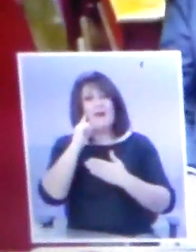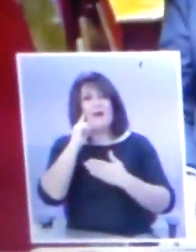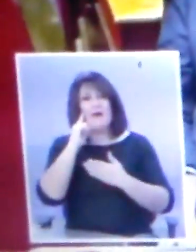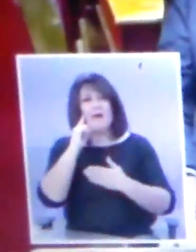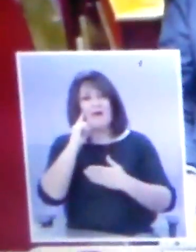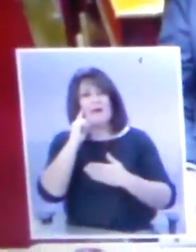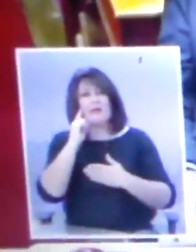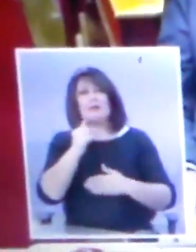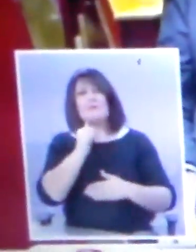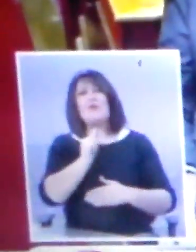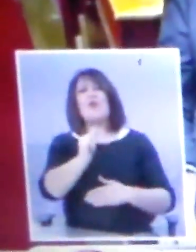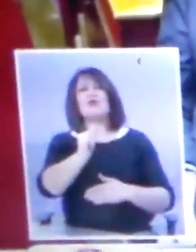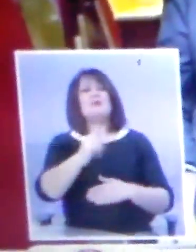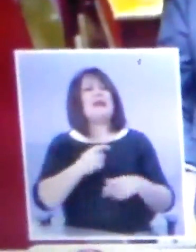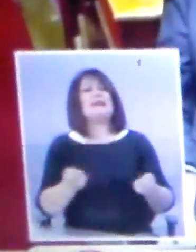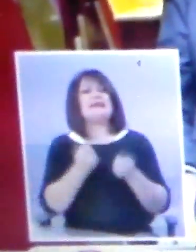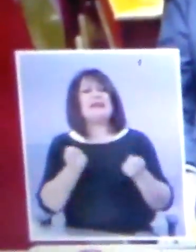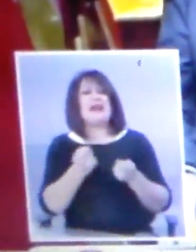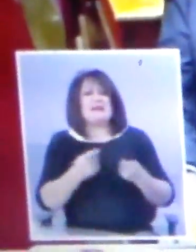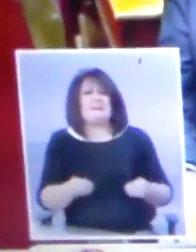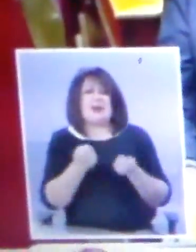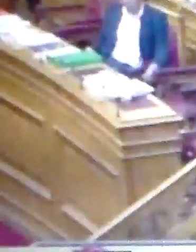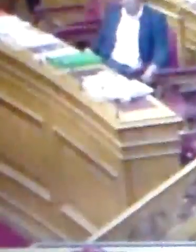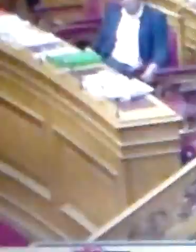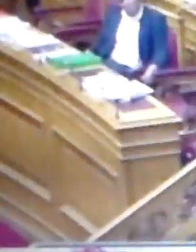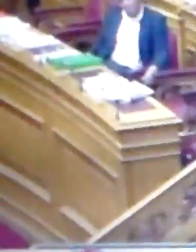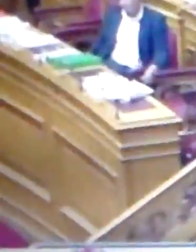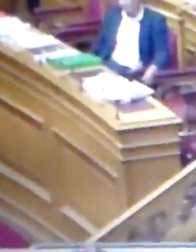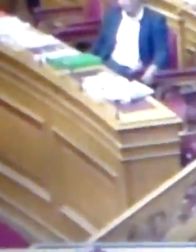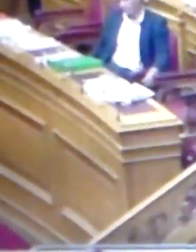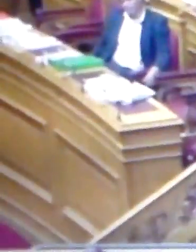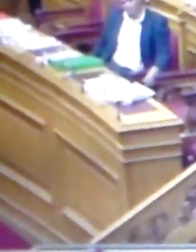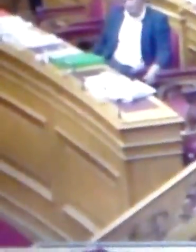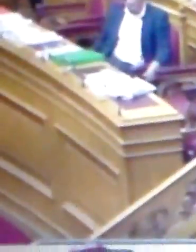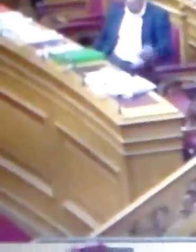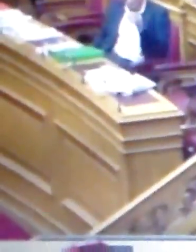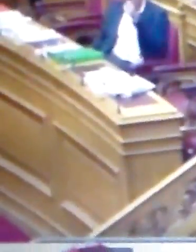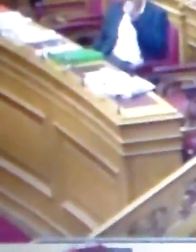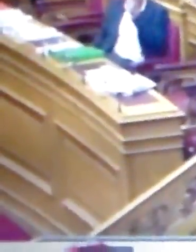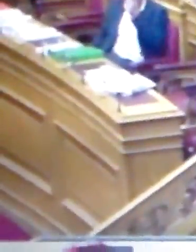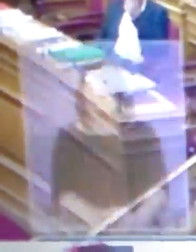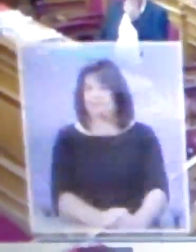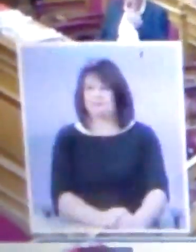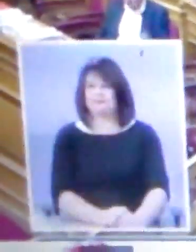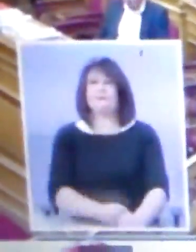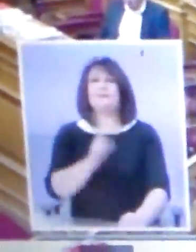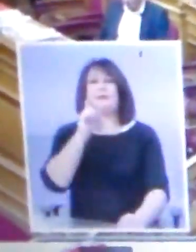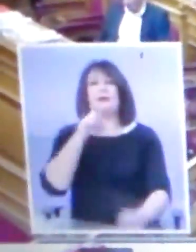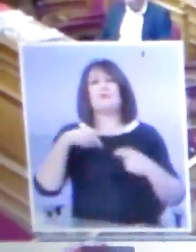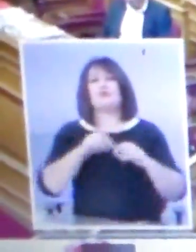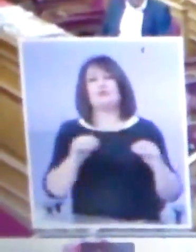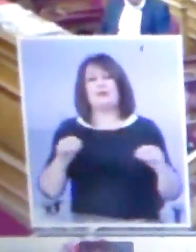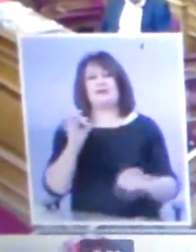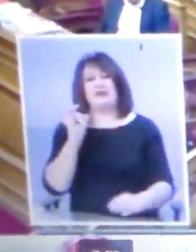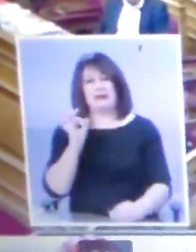οποία καλλιεργεί μονίμως και σταθερά αυτή την πρακτική και αυτόν τον λόγο. Ο Νίκος Φίλης ζήτησε τον λόγο και καταδίκασε τον ξυλοδαρμό, αλλά με τις